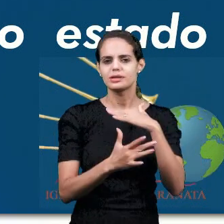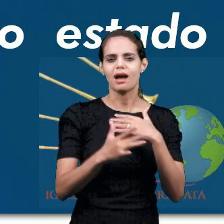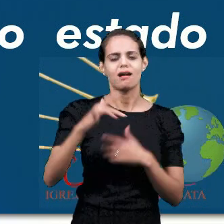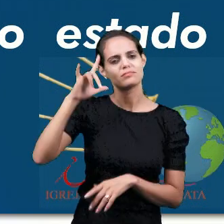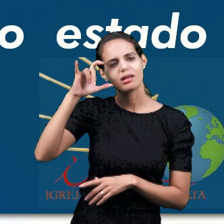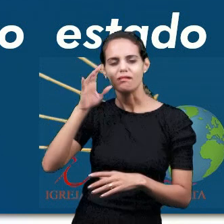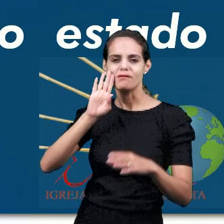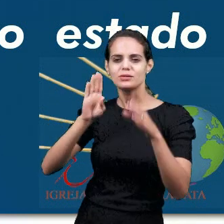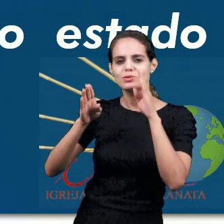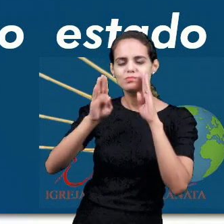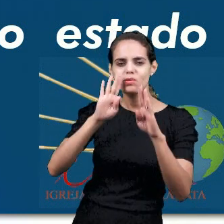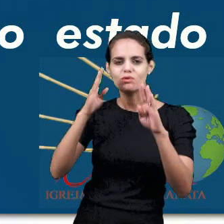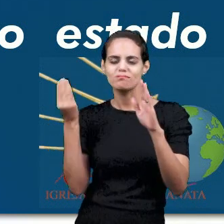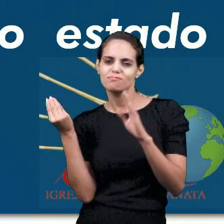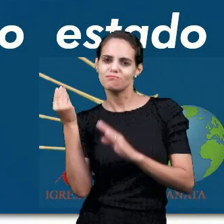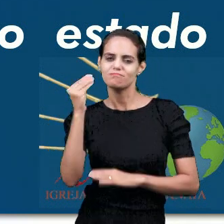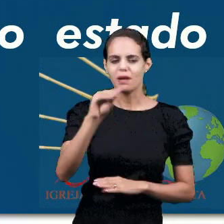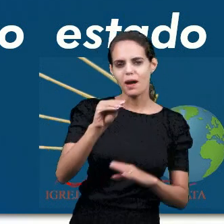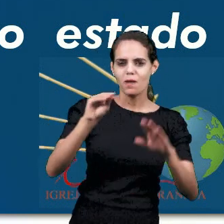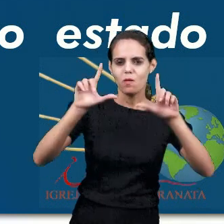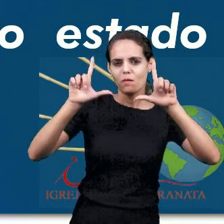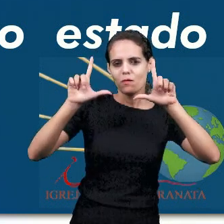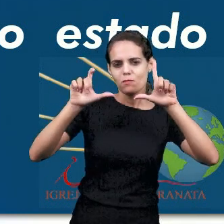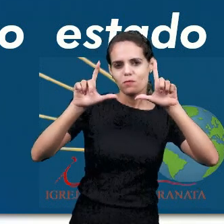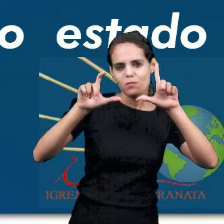photos. Ça, c'est une nouvelle église.